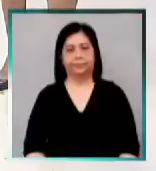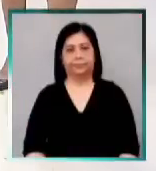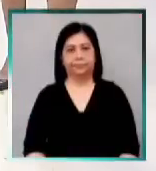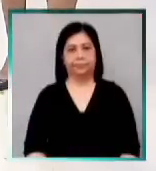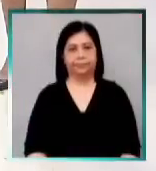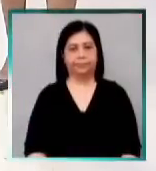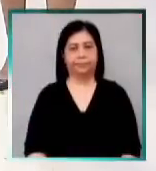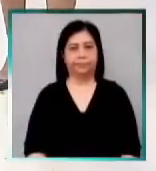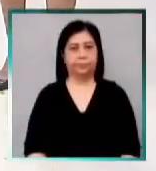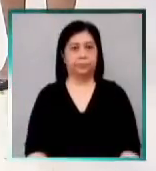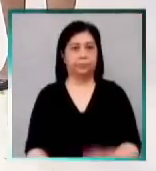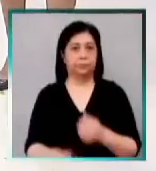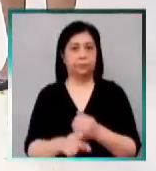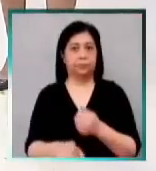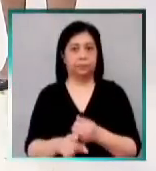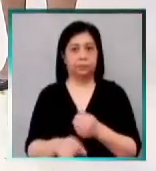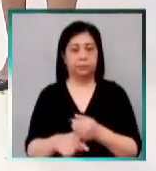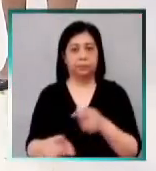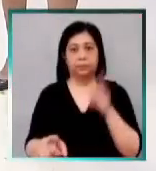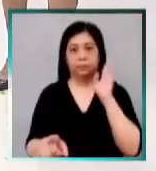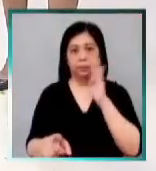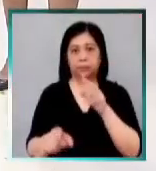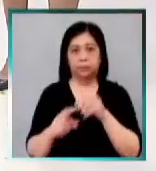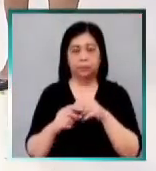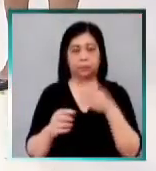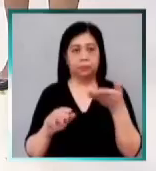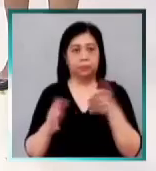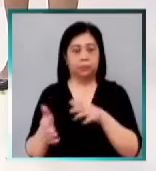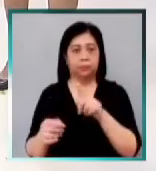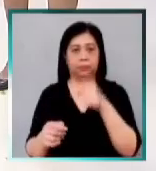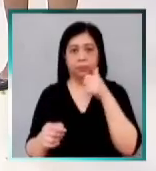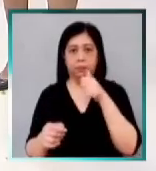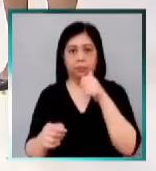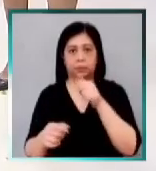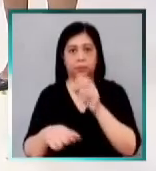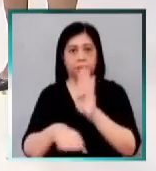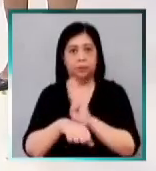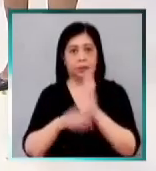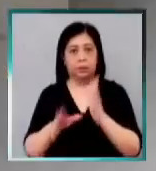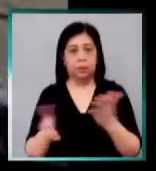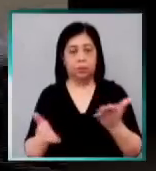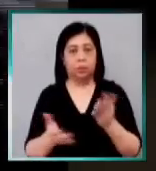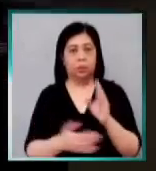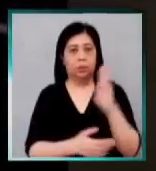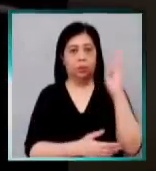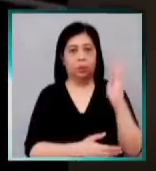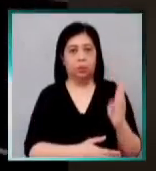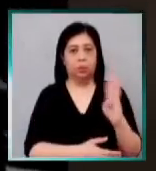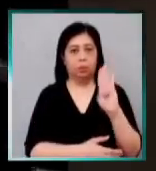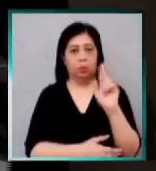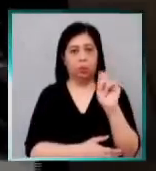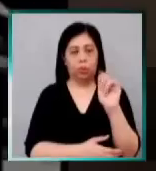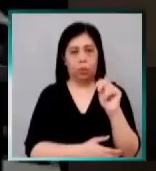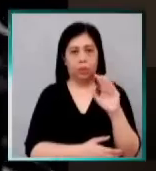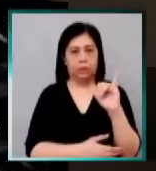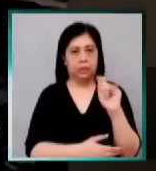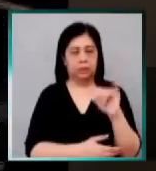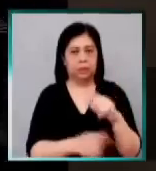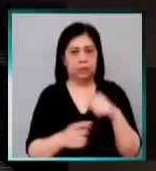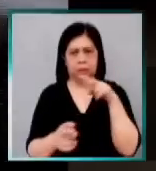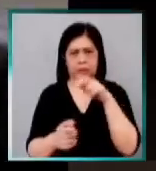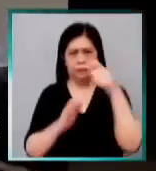Mismong kapatid niya ang suspect sa pagkamatay ng isang babaeng negosyante sa Butuan City. Makikita sa video ang isang lalaking tila